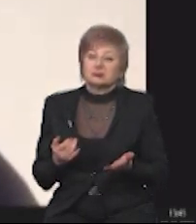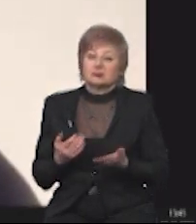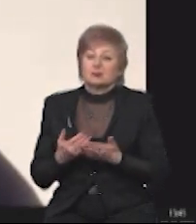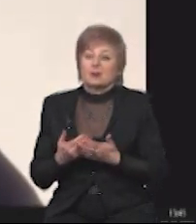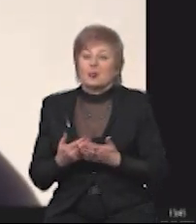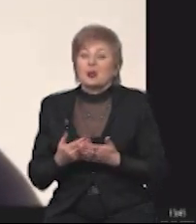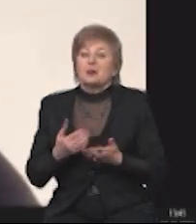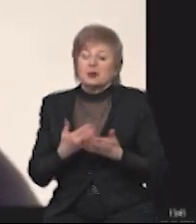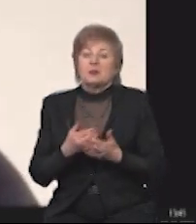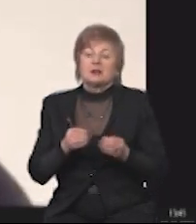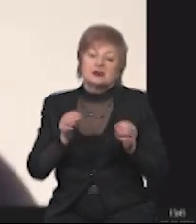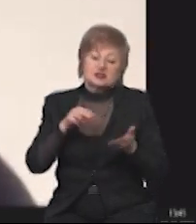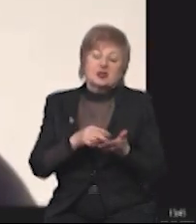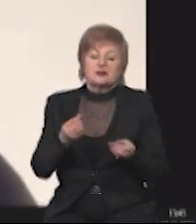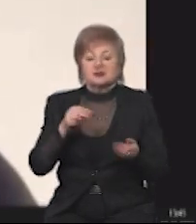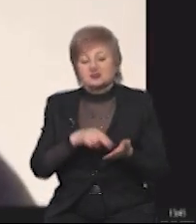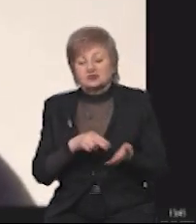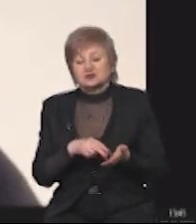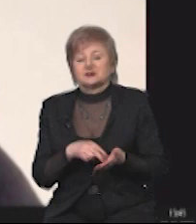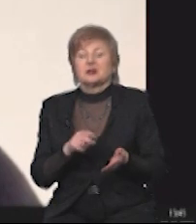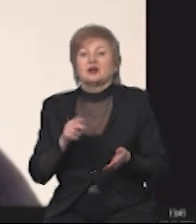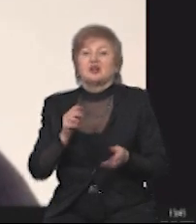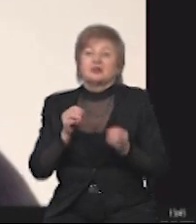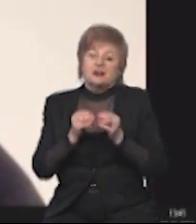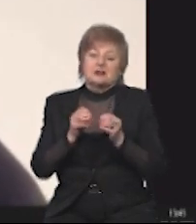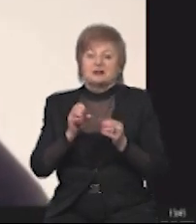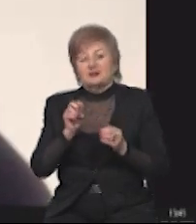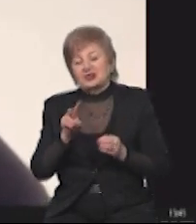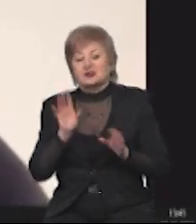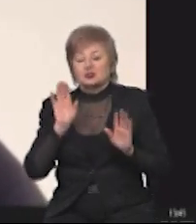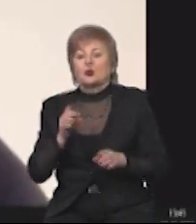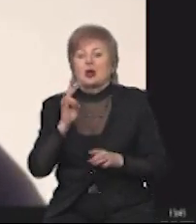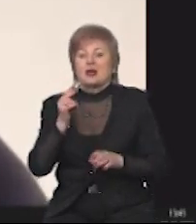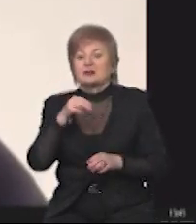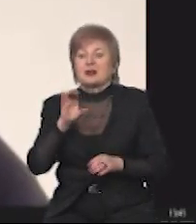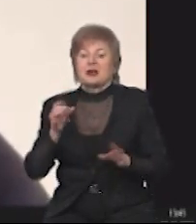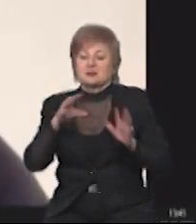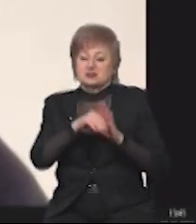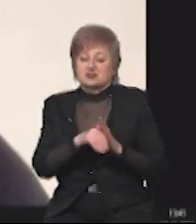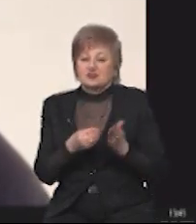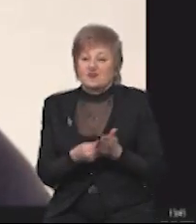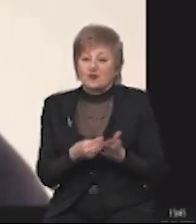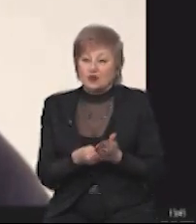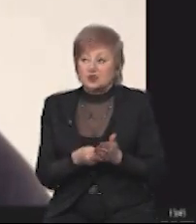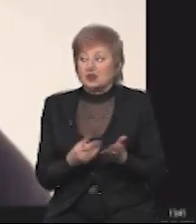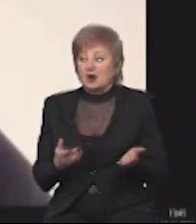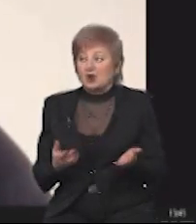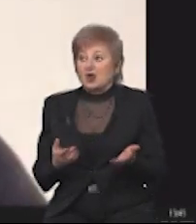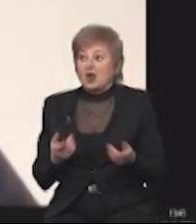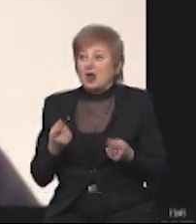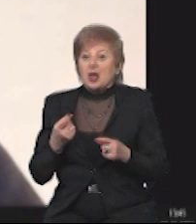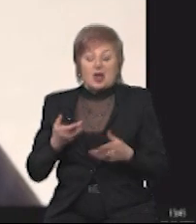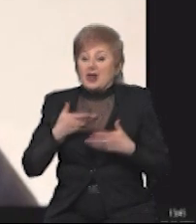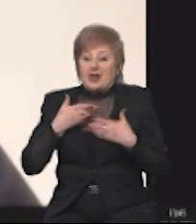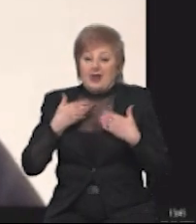12-15 гривен на прилавок, да, НДС считается со всей суммы, ту, которую мы сейчас, ну, выставляем изначально. Вот. Потому что